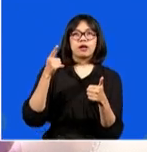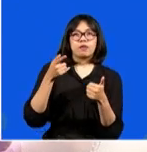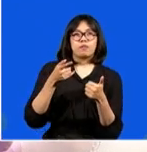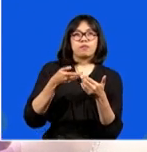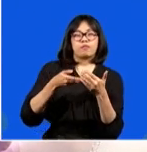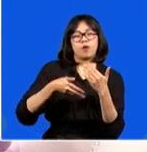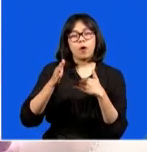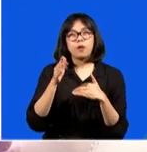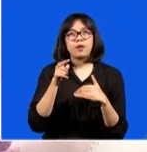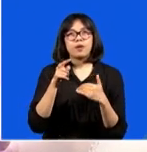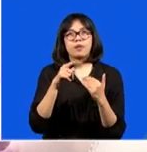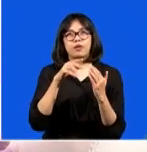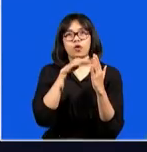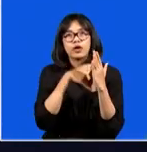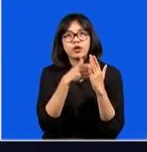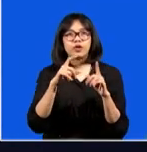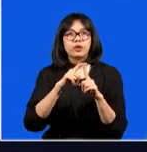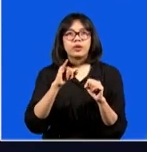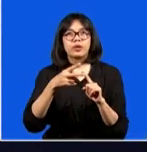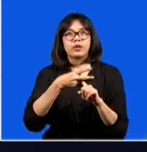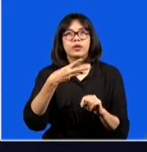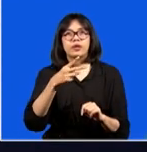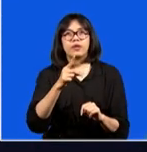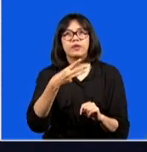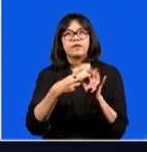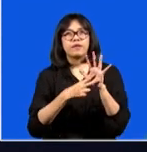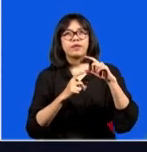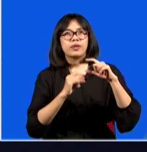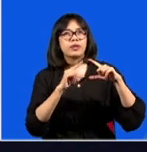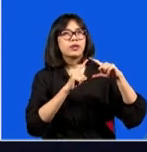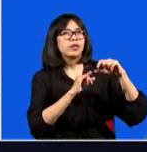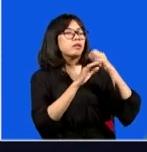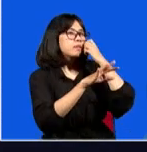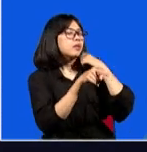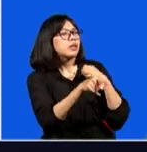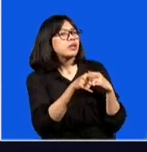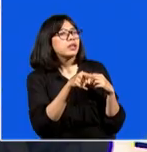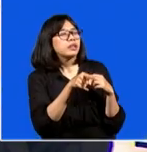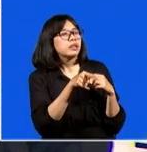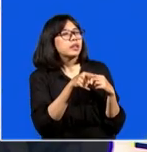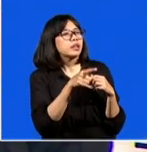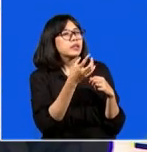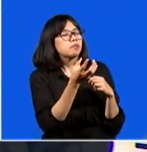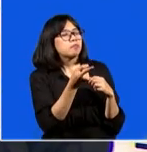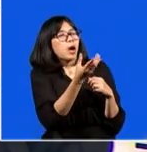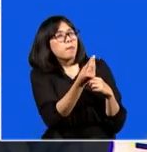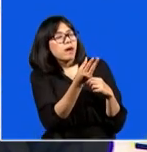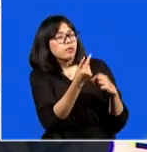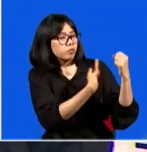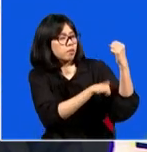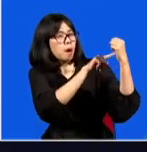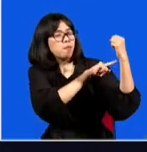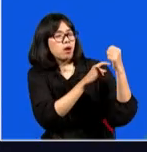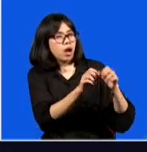periferensi boleh tahu nggak pada saat mulai melakukan pembelajaran terdeferensiasi minat bakat mereka mulai keluar